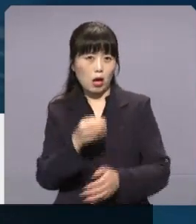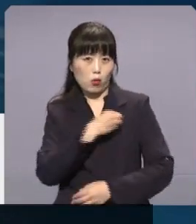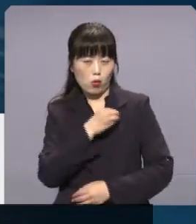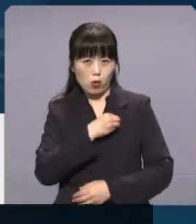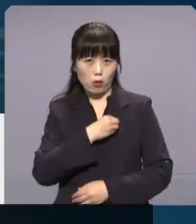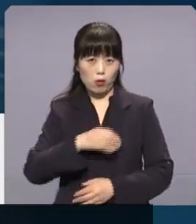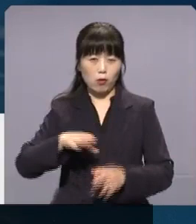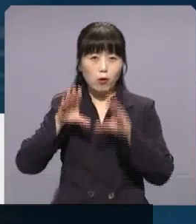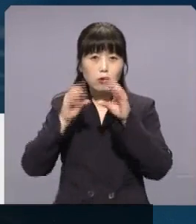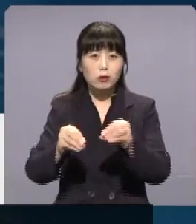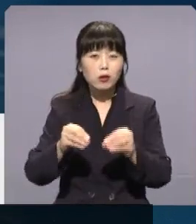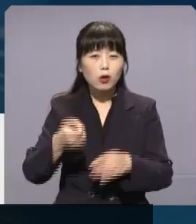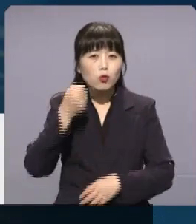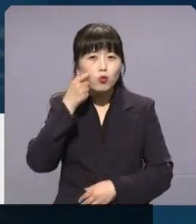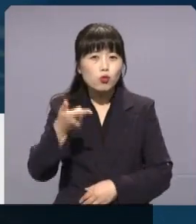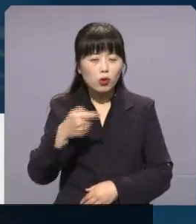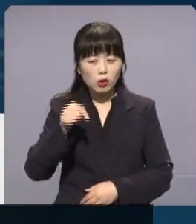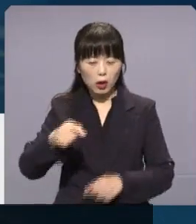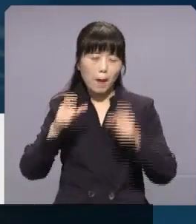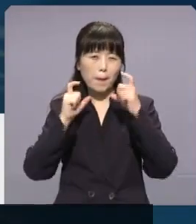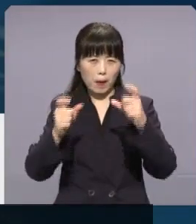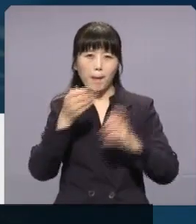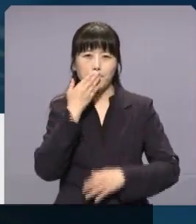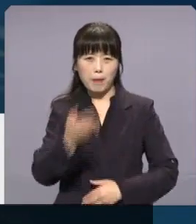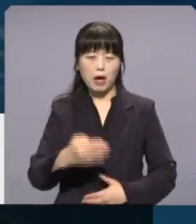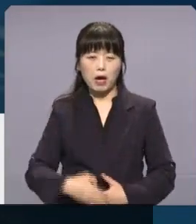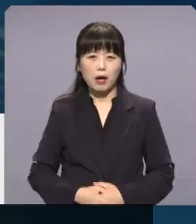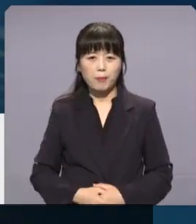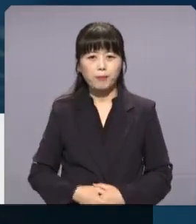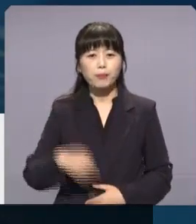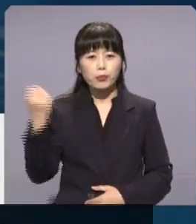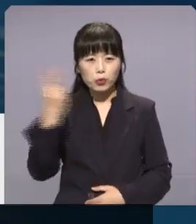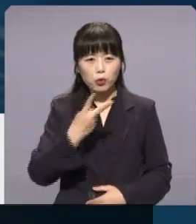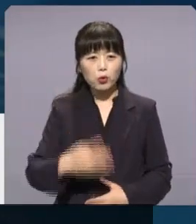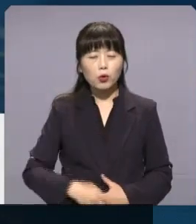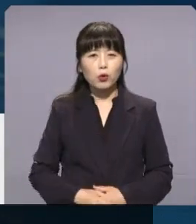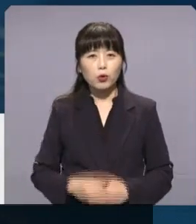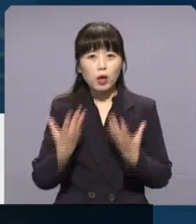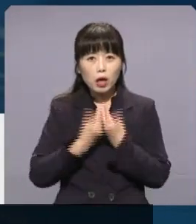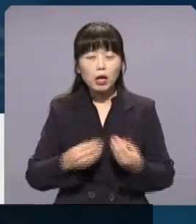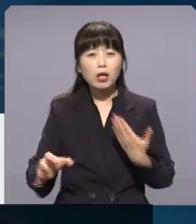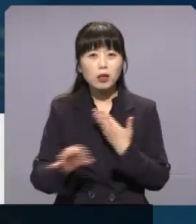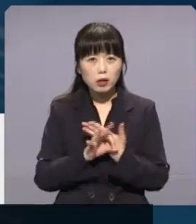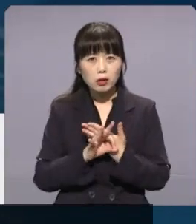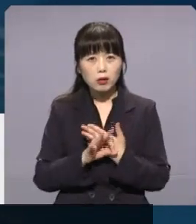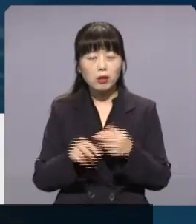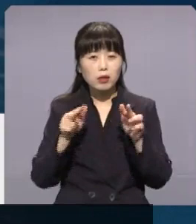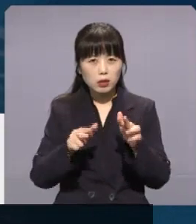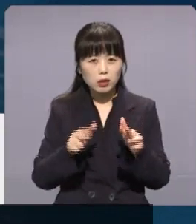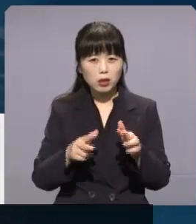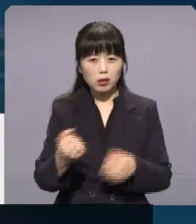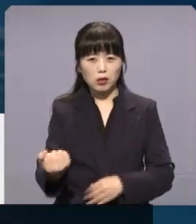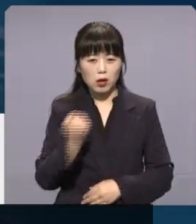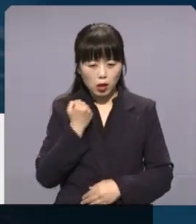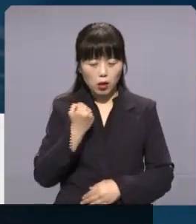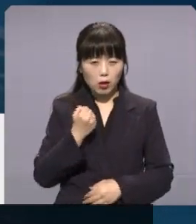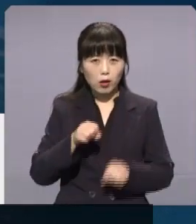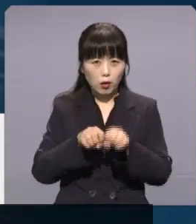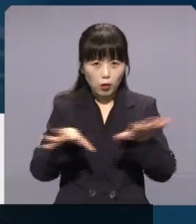정지 6개월 이렇게 할 수도 있다. 그리고 네. 예를 들면 지금은 제가 세력 분포를